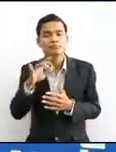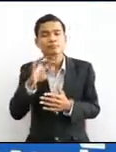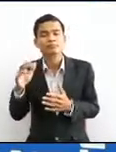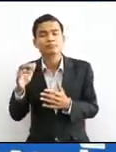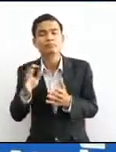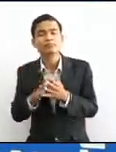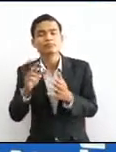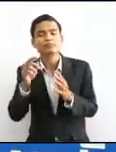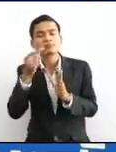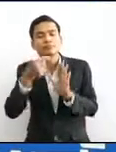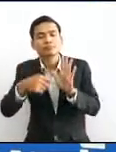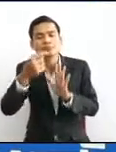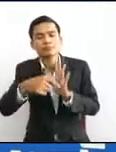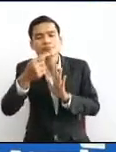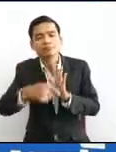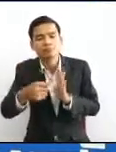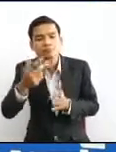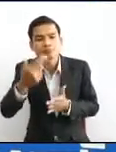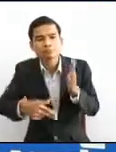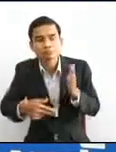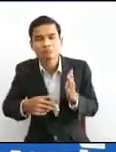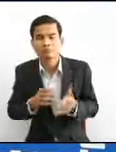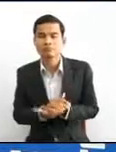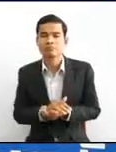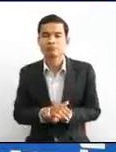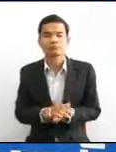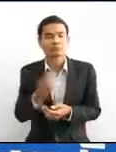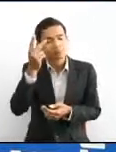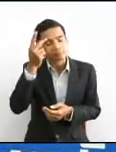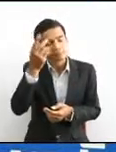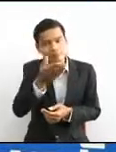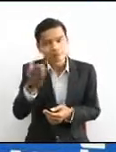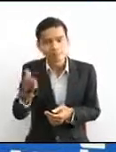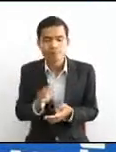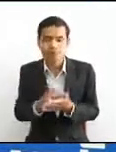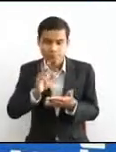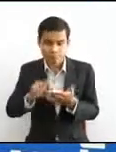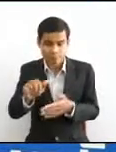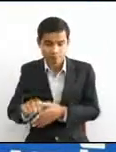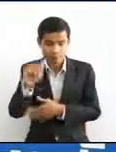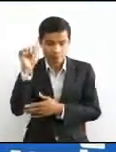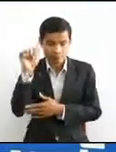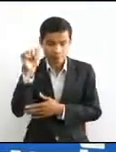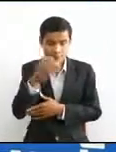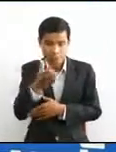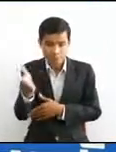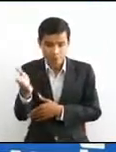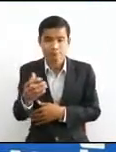con ta kết tịnh mưa con nào sẽ xe hát con lực lắng lắng con tỏ